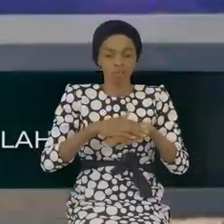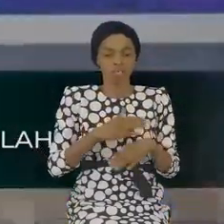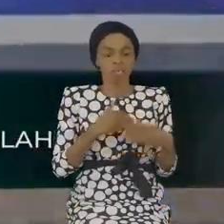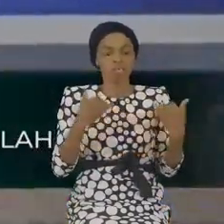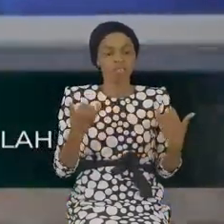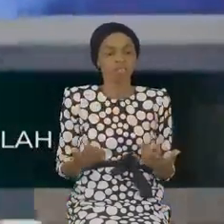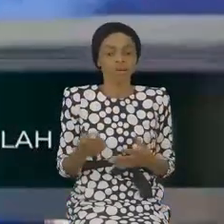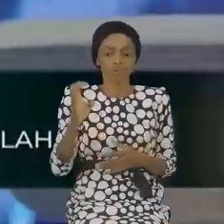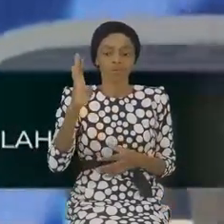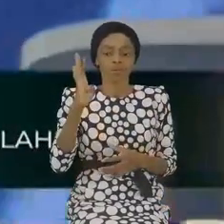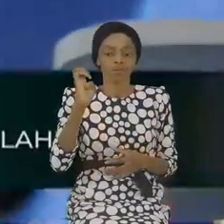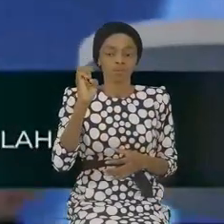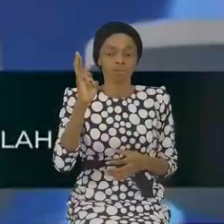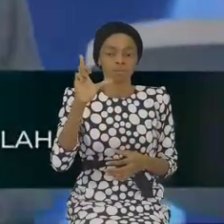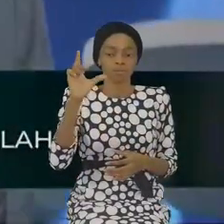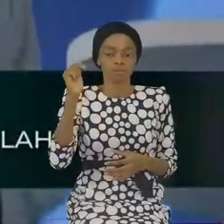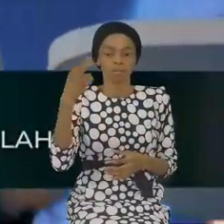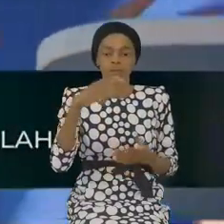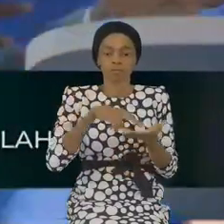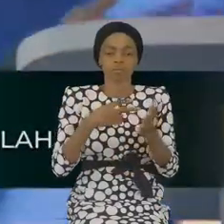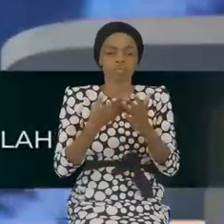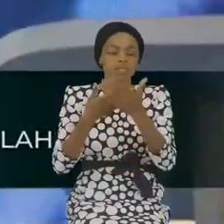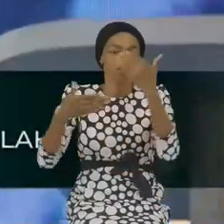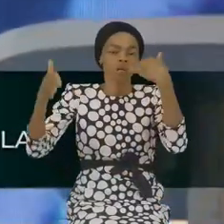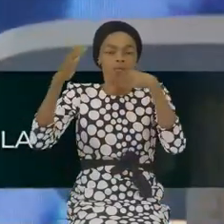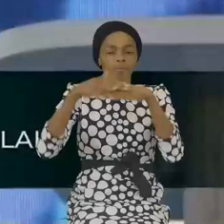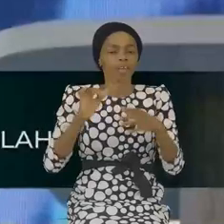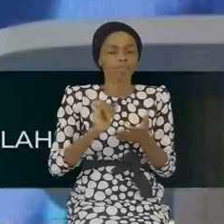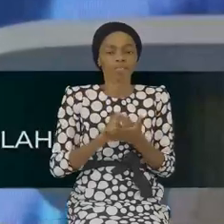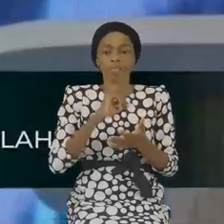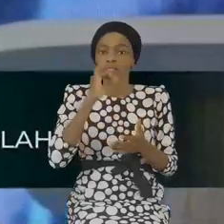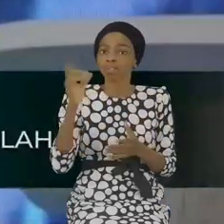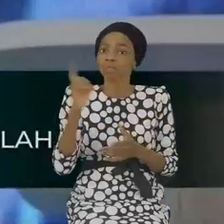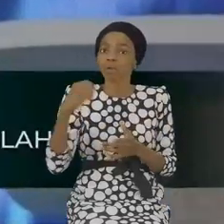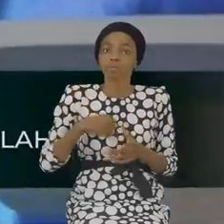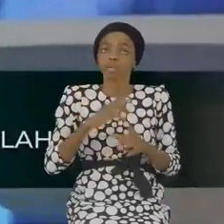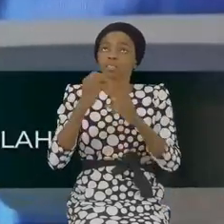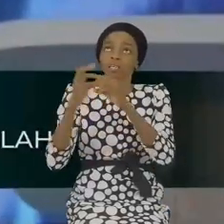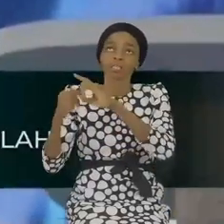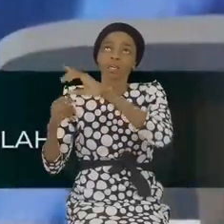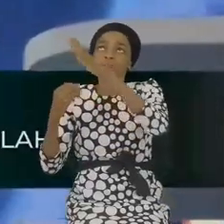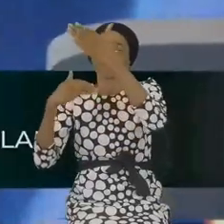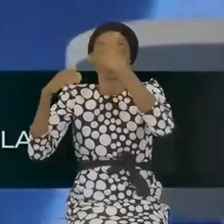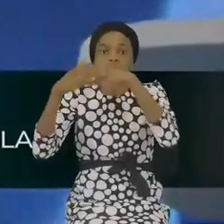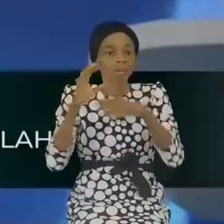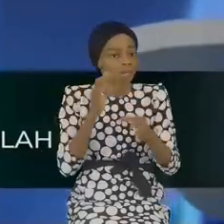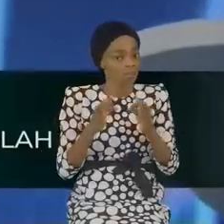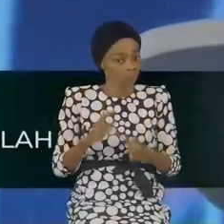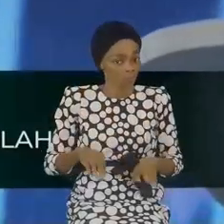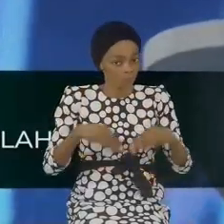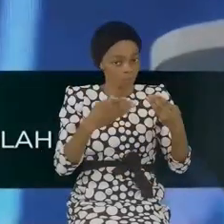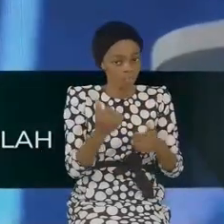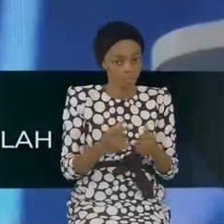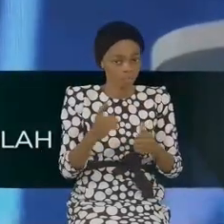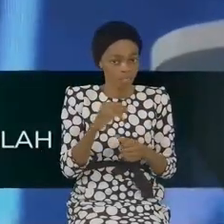démontre le ciel. Bela démontre le ciel. Là, nous voulons les conduire, les amener. Si vous avez tout pourvu sur la terre, si vous avez tout sur la